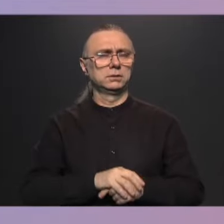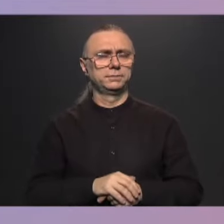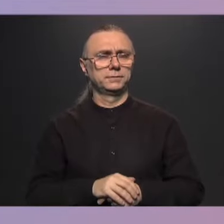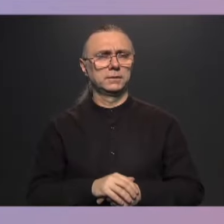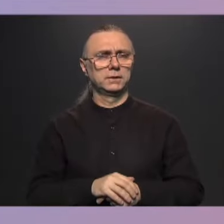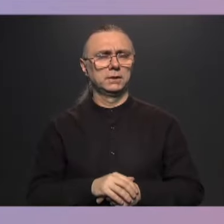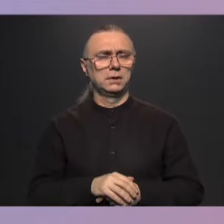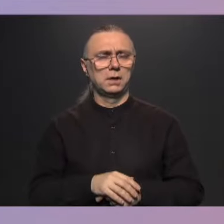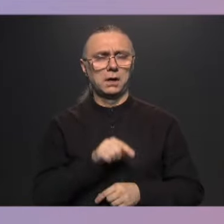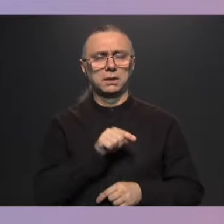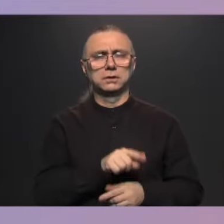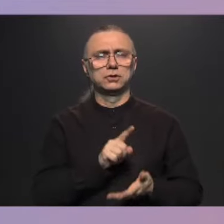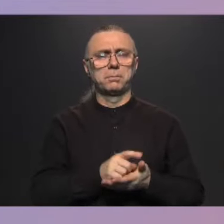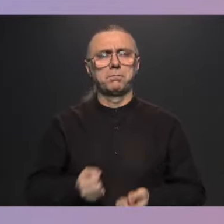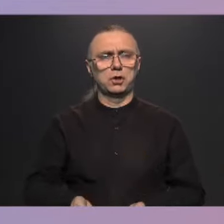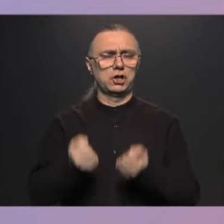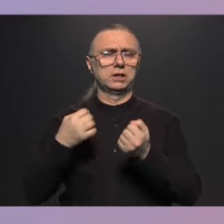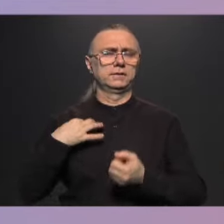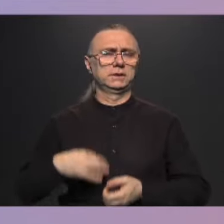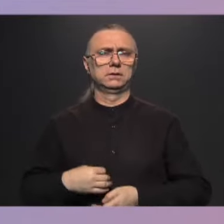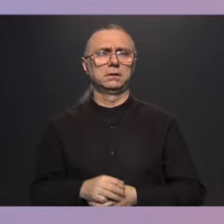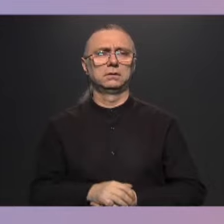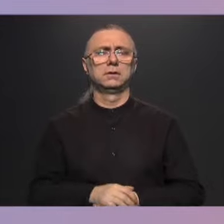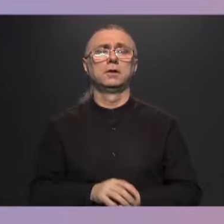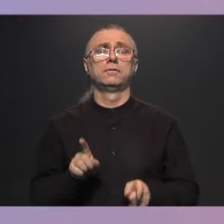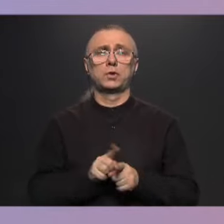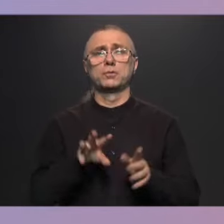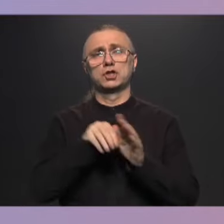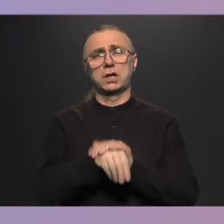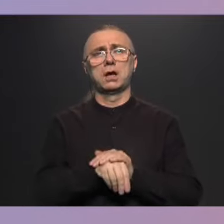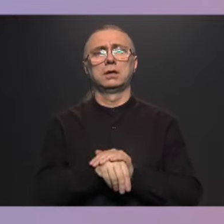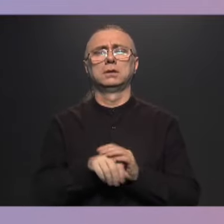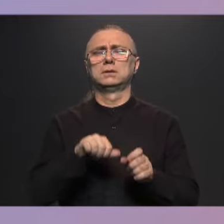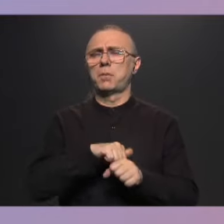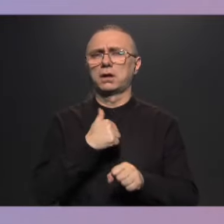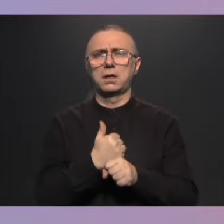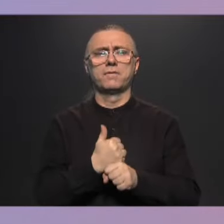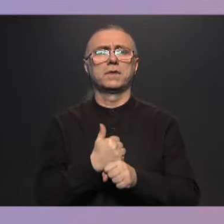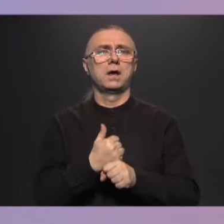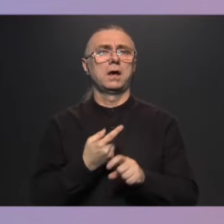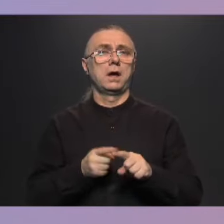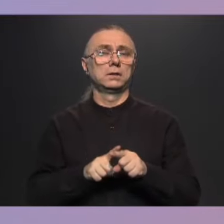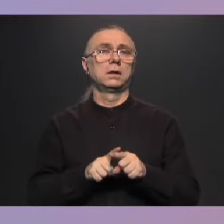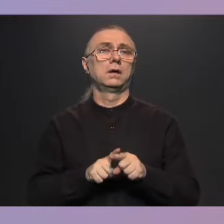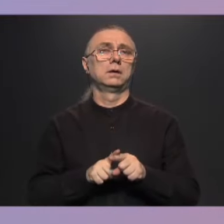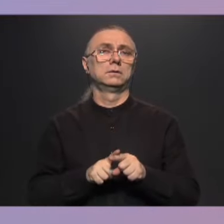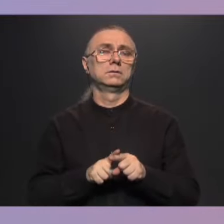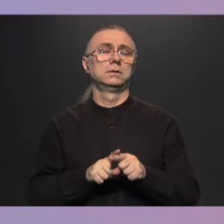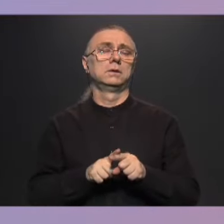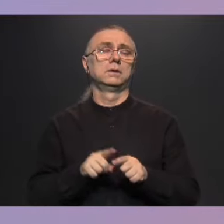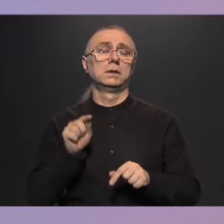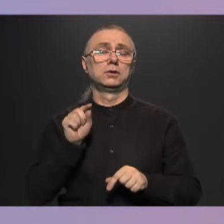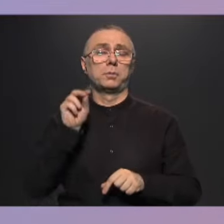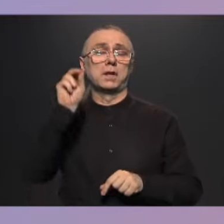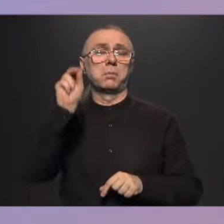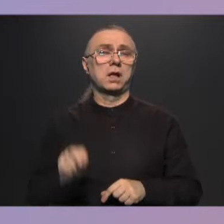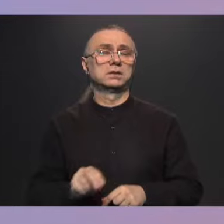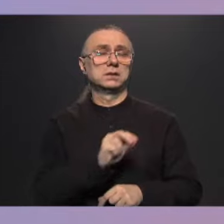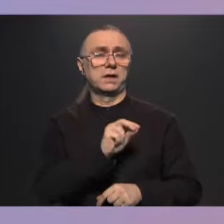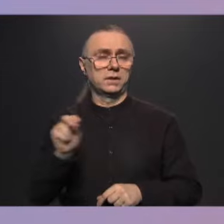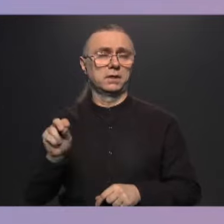может его поддерживать как угодно, и в том числе, и, наверное, самое главное, это, конечно, тем, что она его благословляет